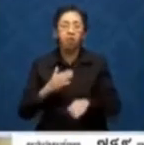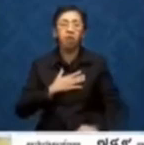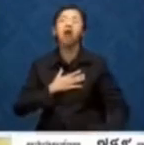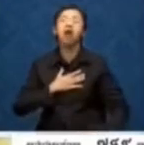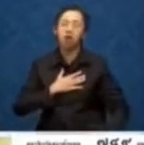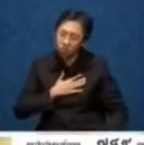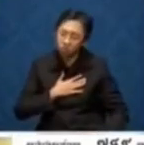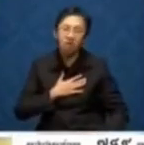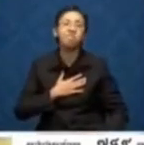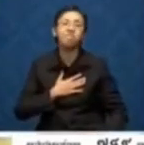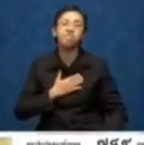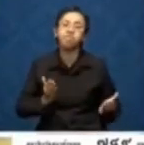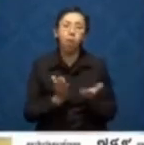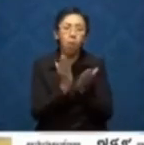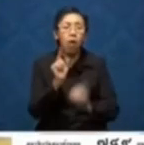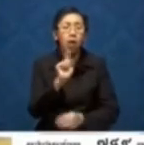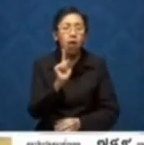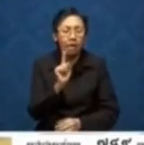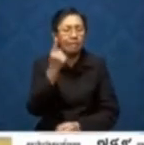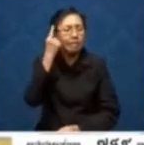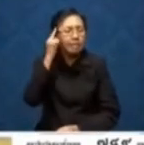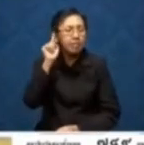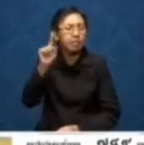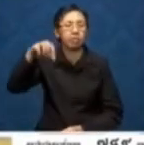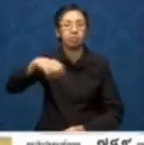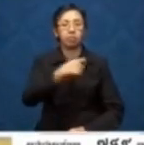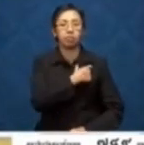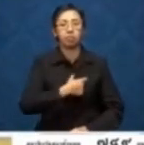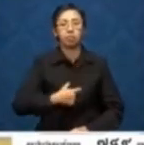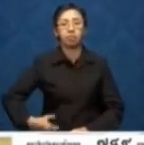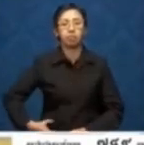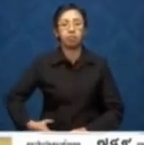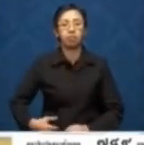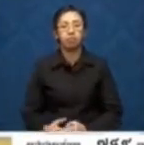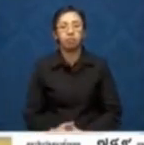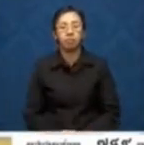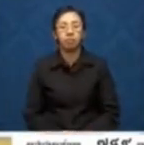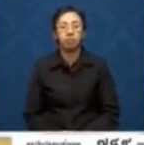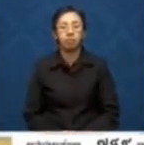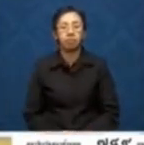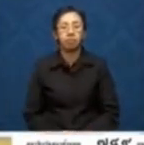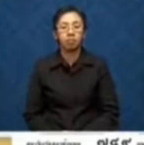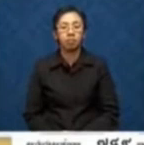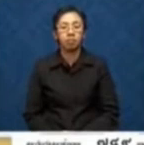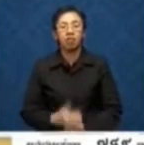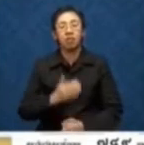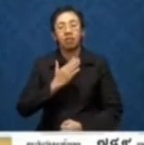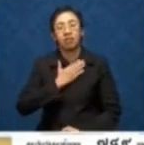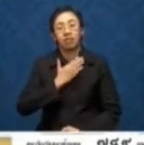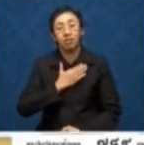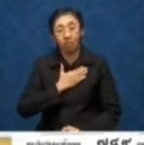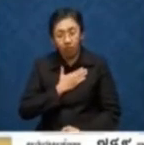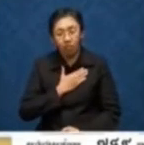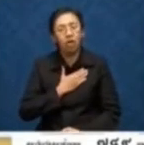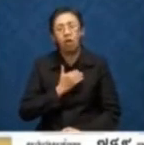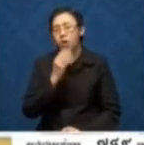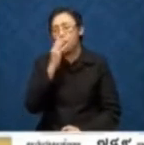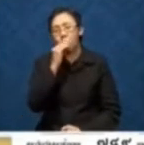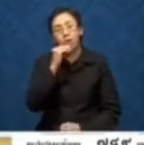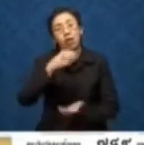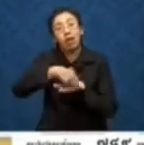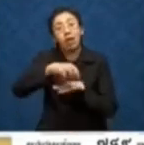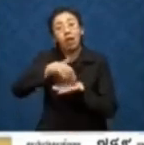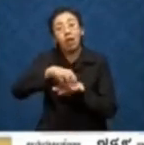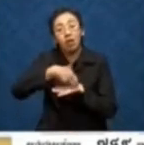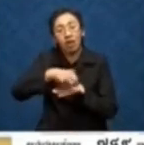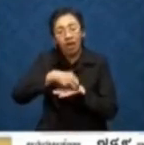ตเพื่อสถาบันเพราะฉะนั้นผมบอกและเรียนตามตรงว่า